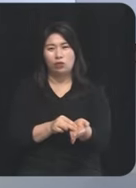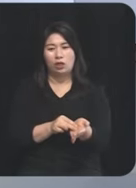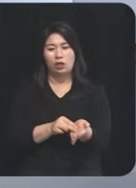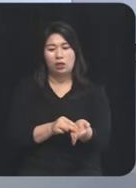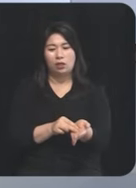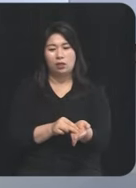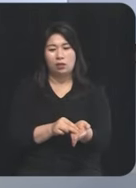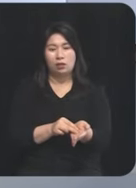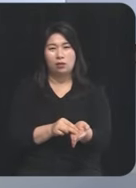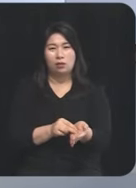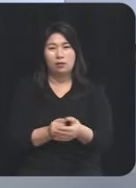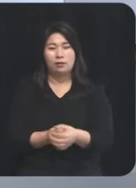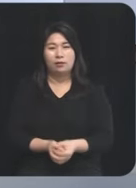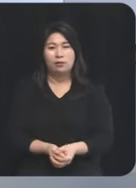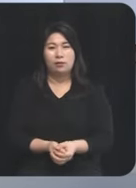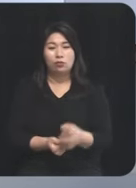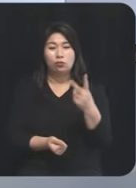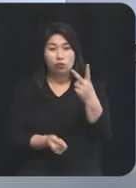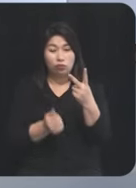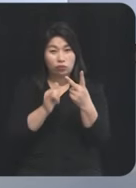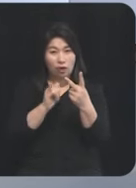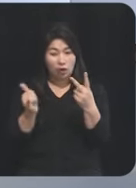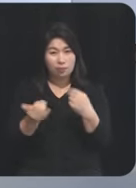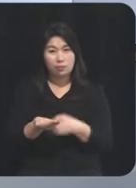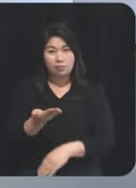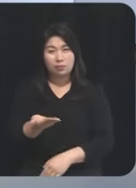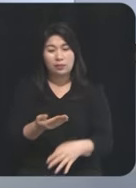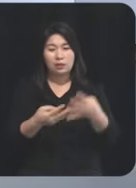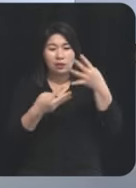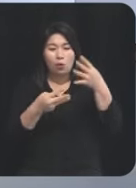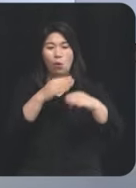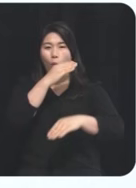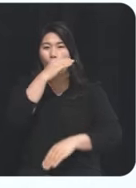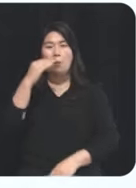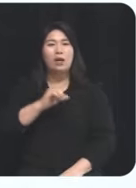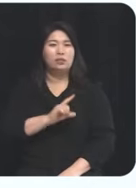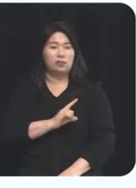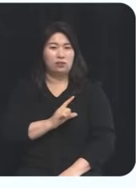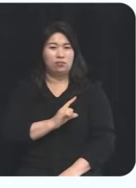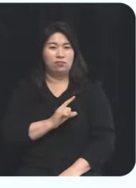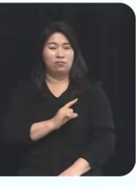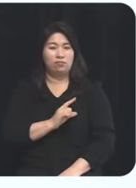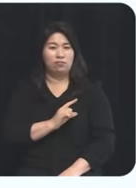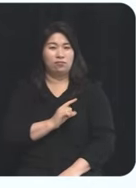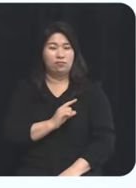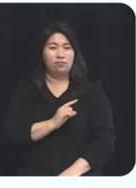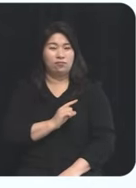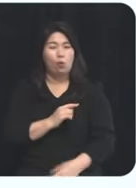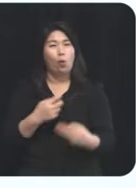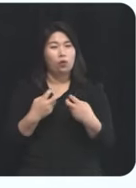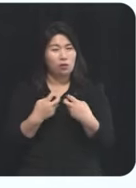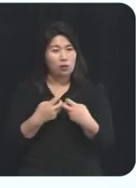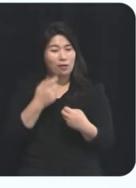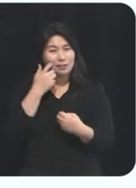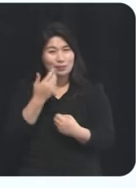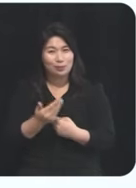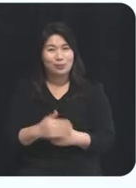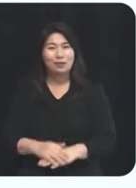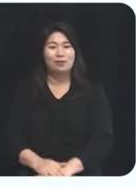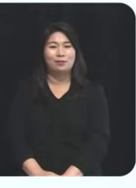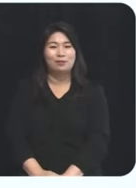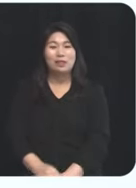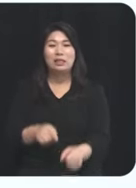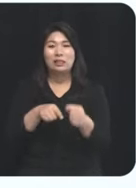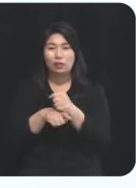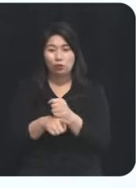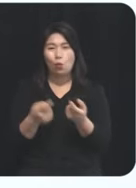정명도 있습니다. 두 후보께서는 4.3의 올바른 이름을 짓는다면 어떻게 하시겠습니까? 그